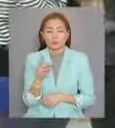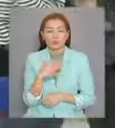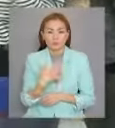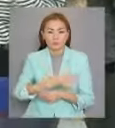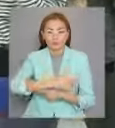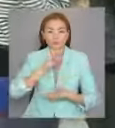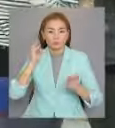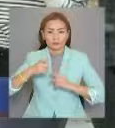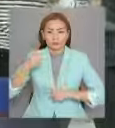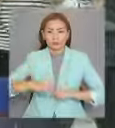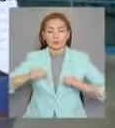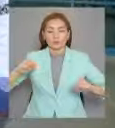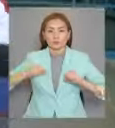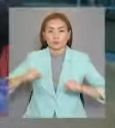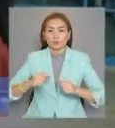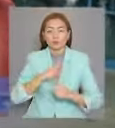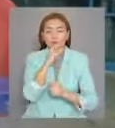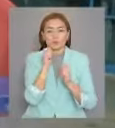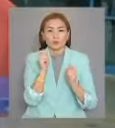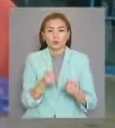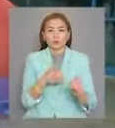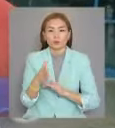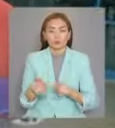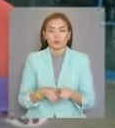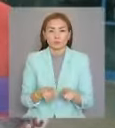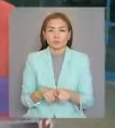көкке желбіреткен спортшыға ат мінгізіп, алдағы уақытта да